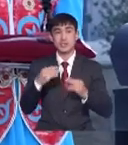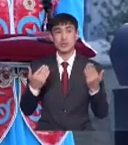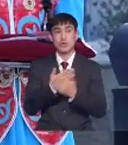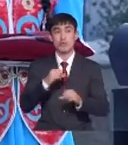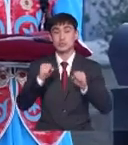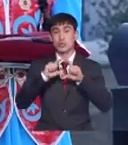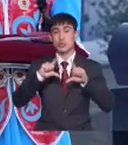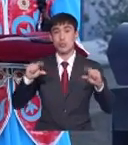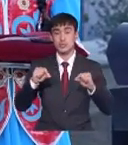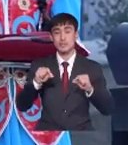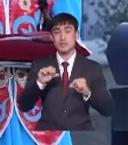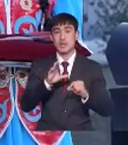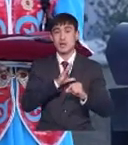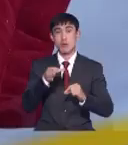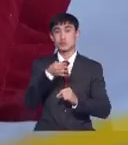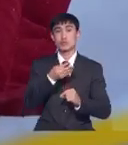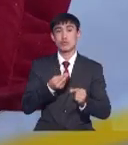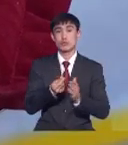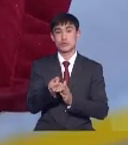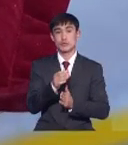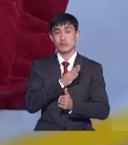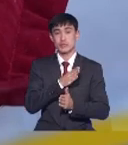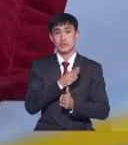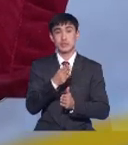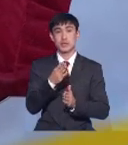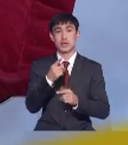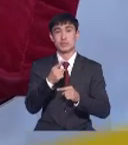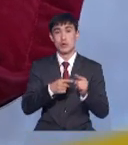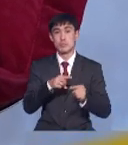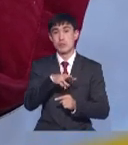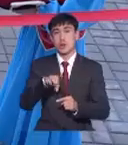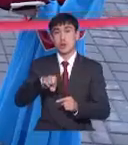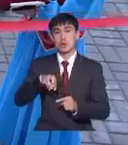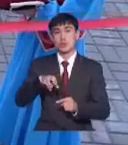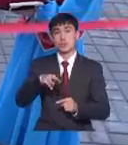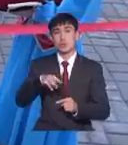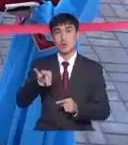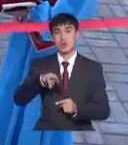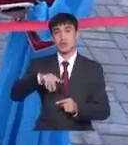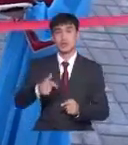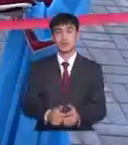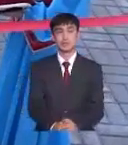нового спортивного комплекса из областного бюджета было выделено 1,5 миллиарда тенге.